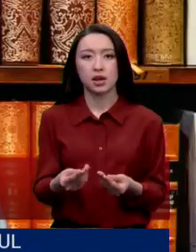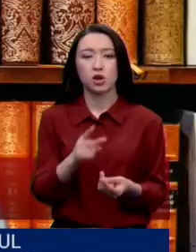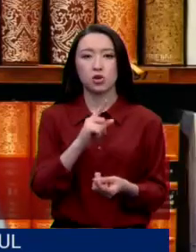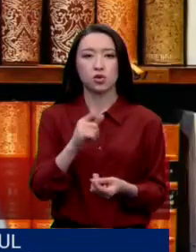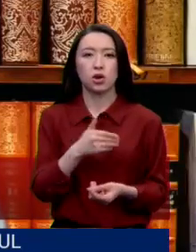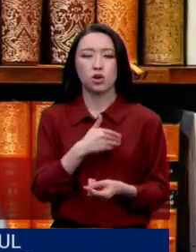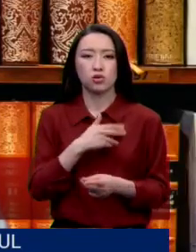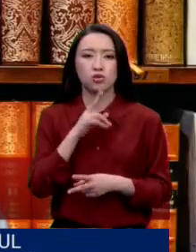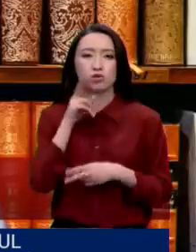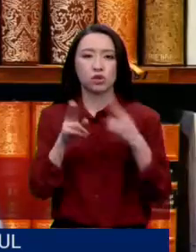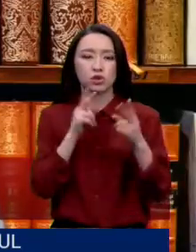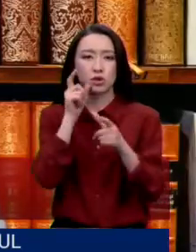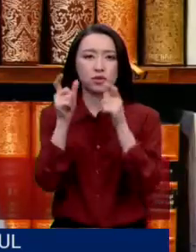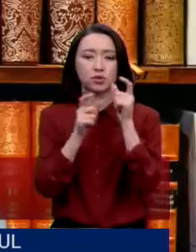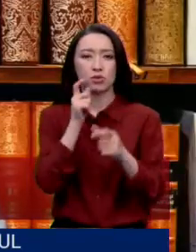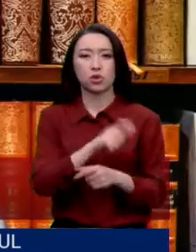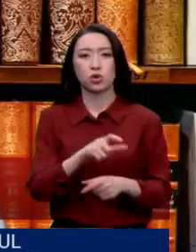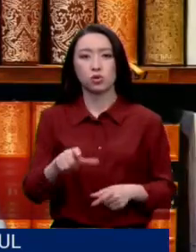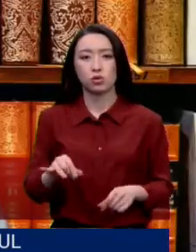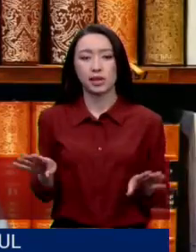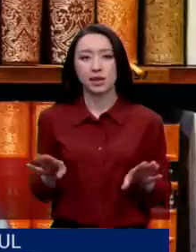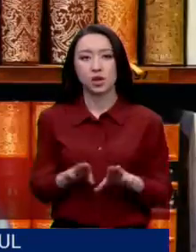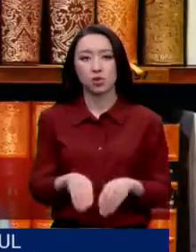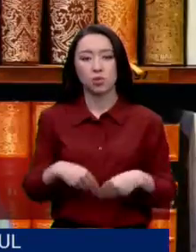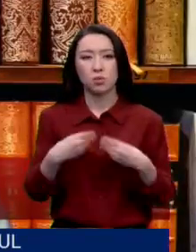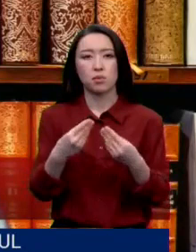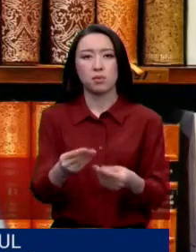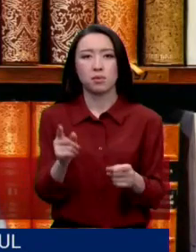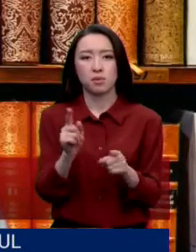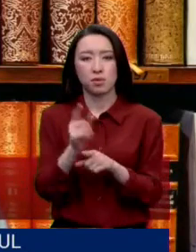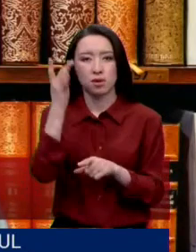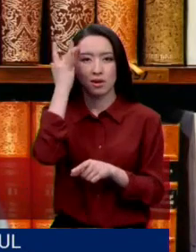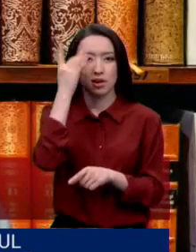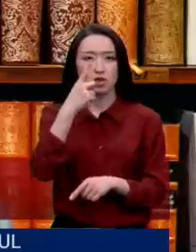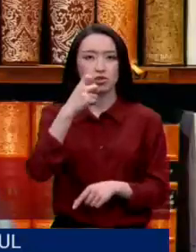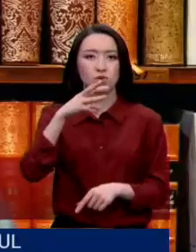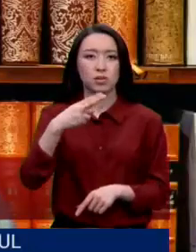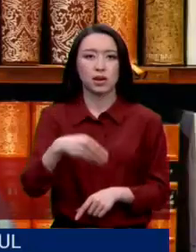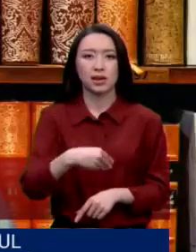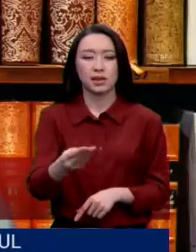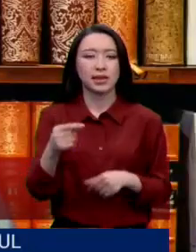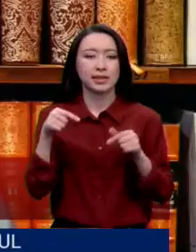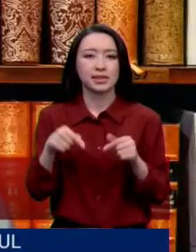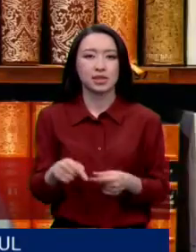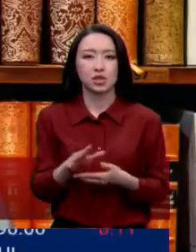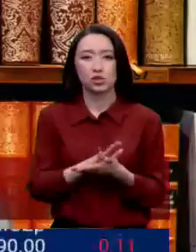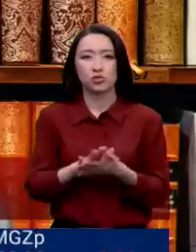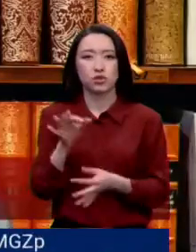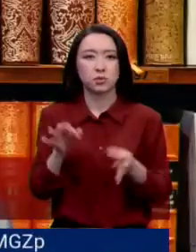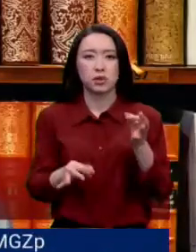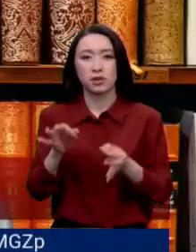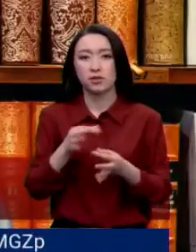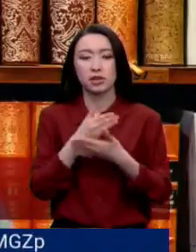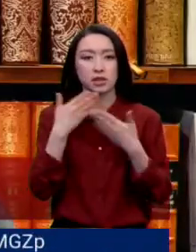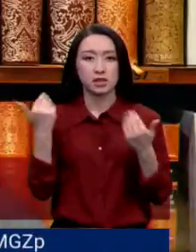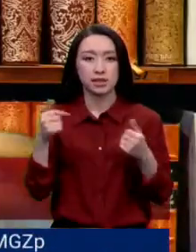страждущим, возмущающимся людям. Вот. И вот такую подачку в виде 100 миллиардов и дали. То есть здесь ни о какой справедливости речи